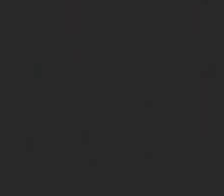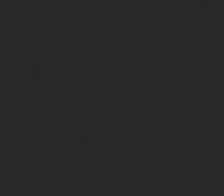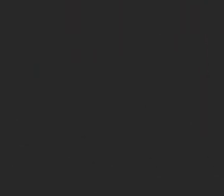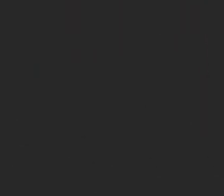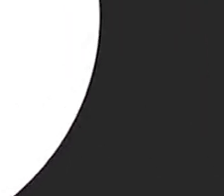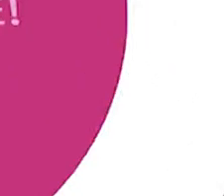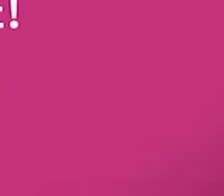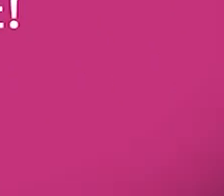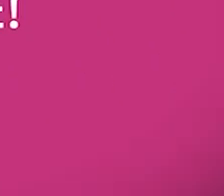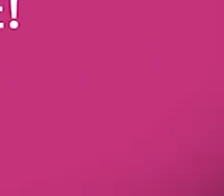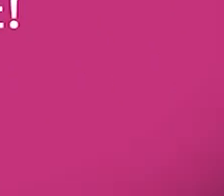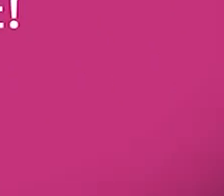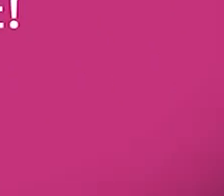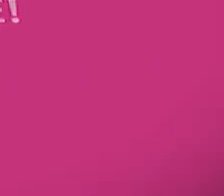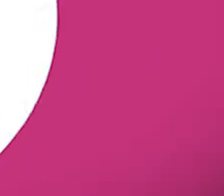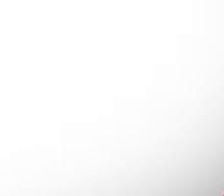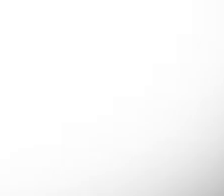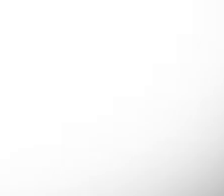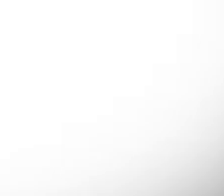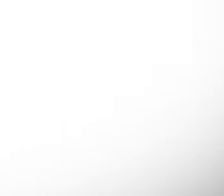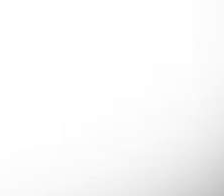Re! Viss ēters ir te!